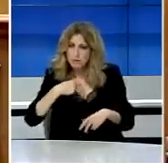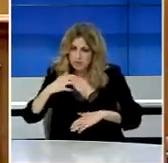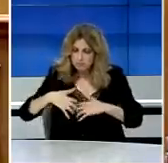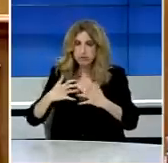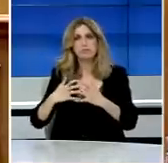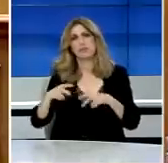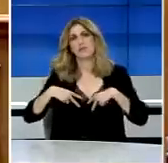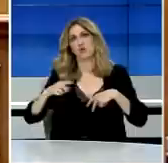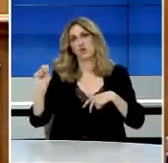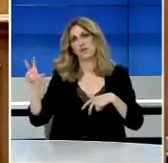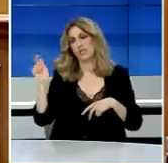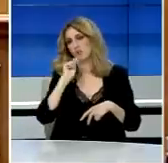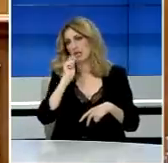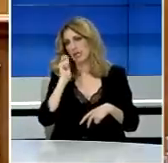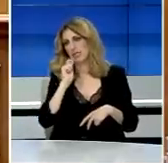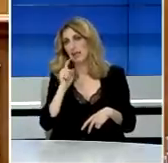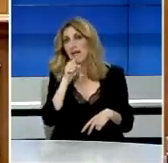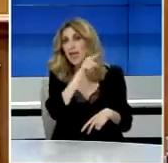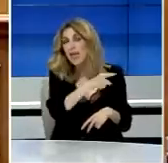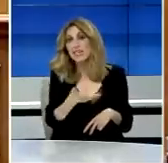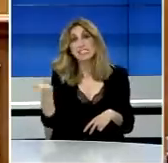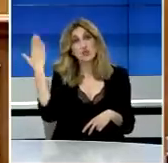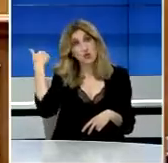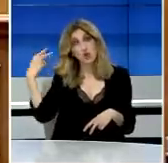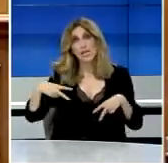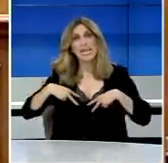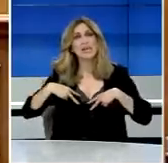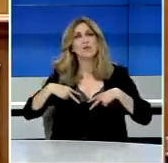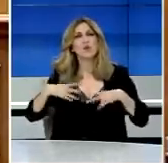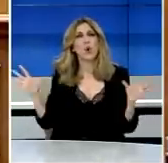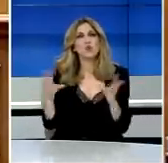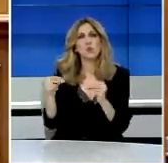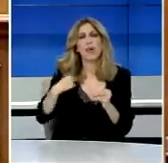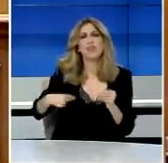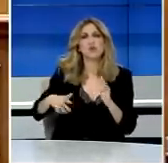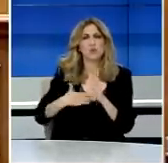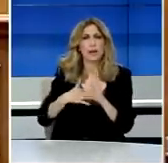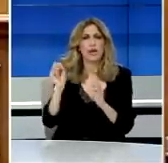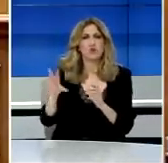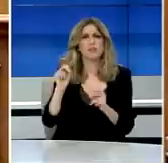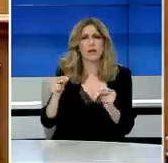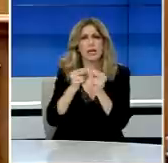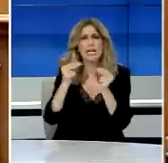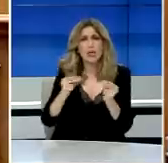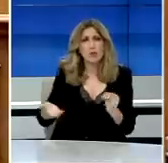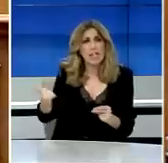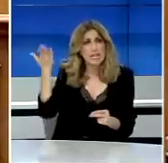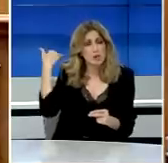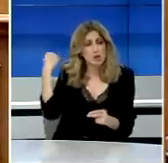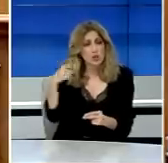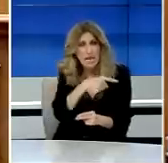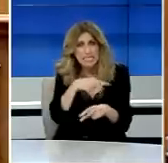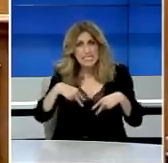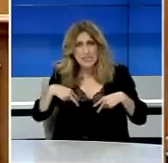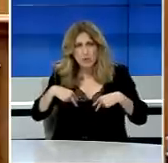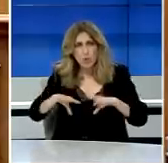υπεύθυνος υπουργός της ψηφιακής διακυβέρνησης και είχατε αφήσει σταματημένα, παγωμένα όλα τα έργα και της ηλεκτρονικής διακυβέρνησης